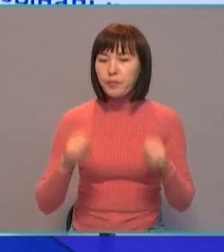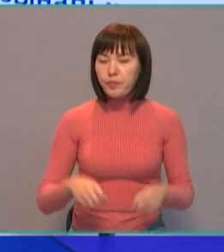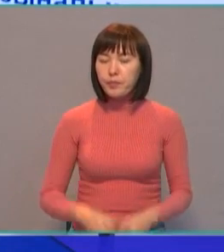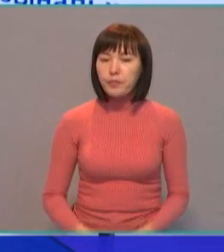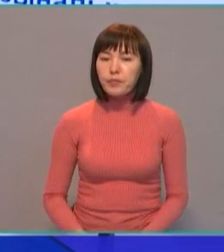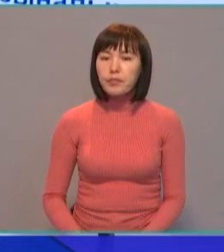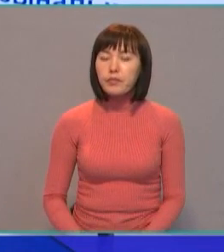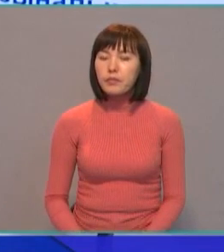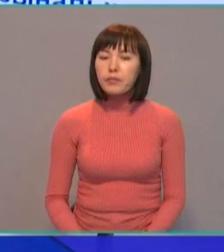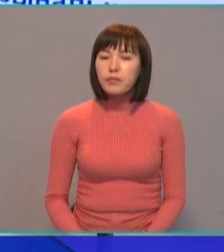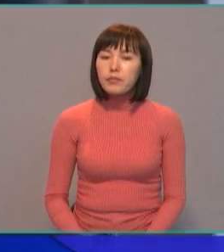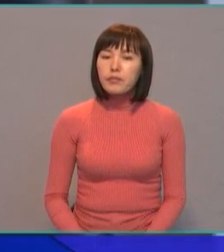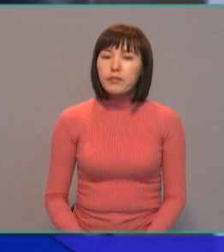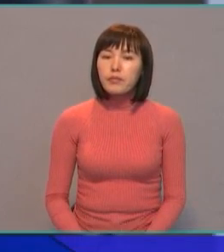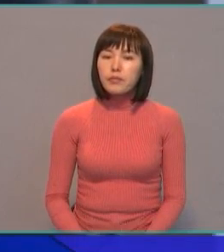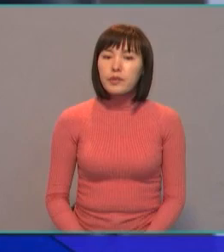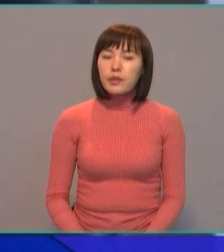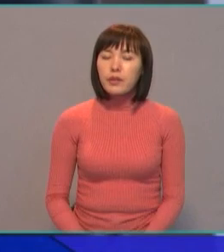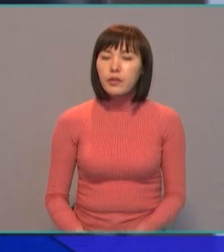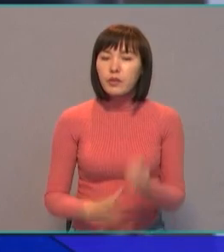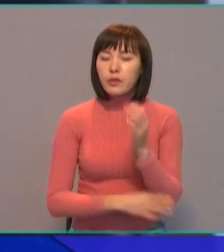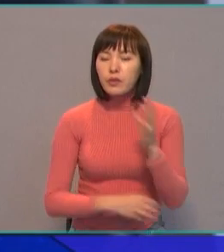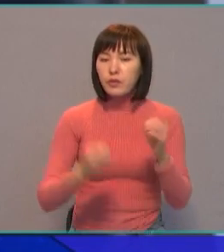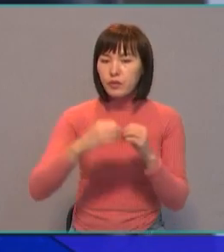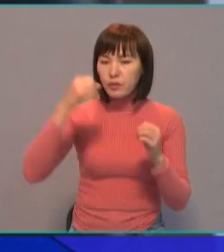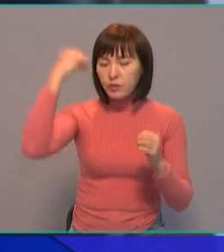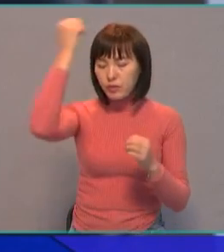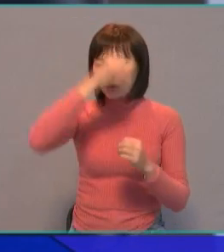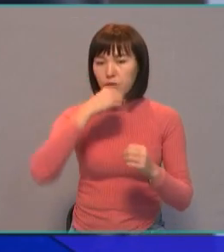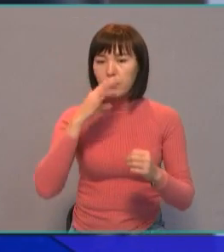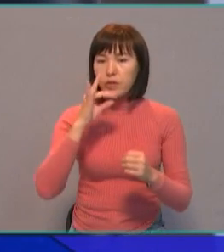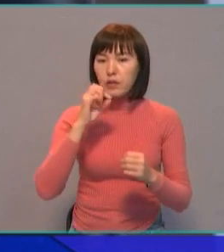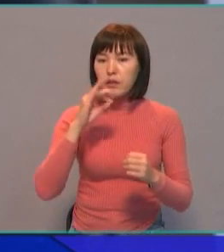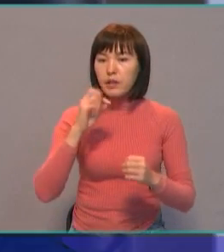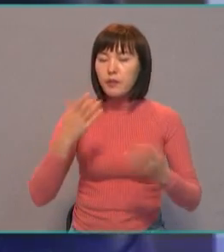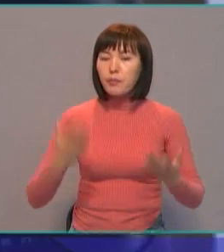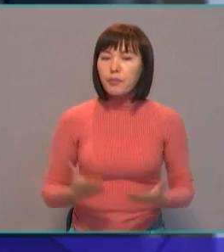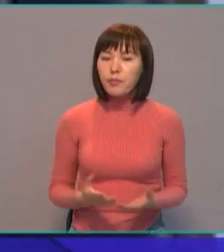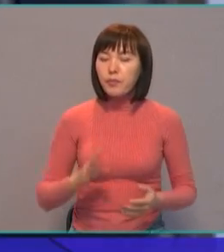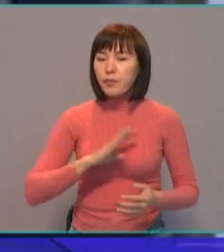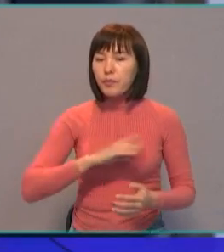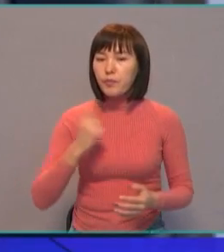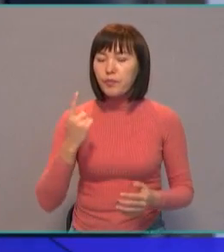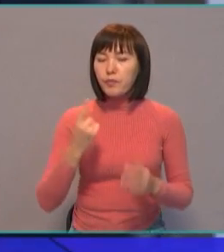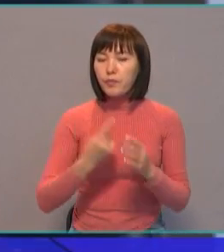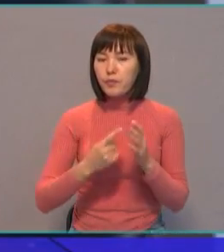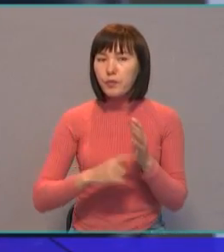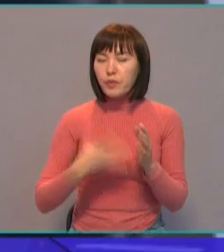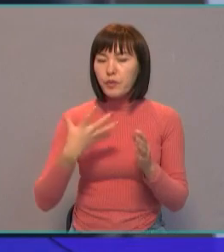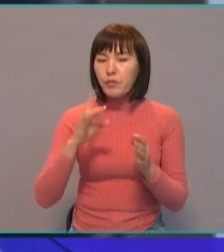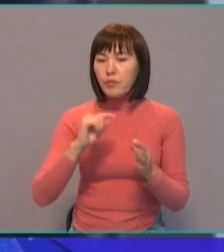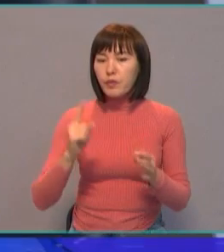екен. Соңғы 10 жылда айтывымен өмір сүретін адамдар өлімі бірде бір жарым